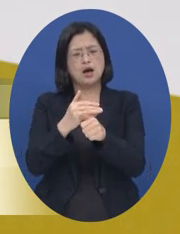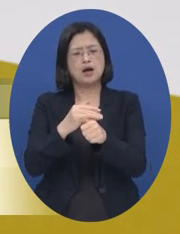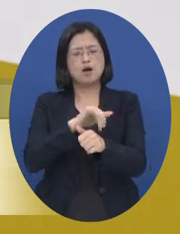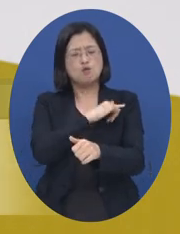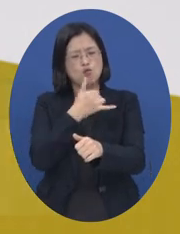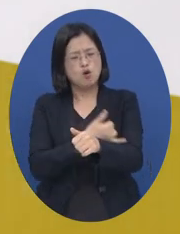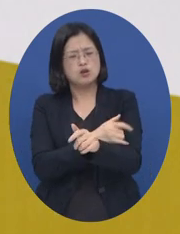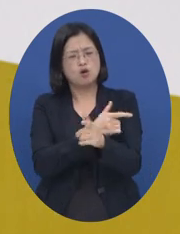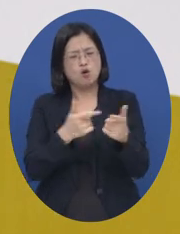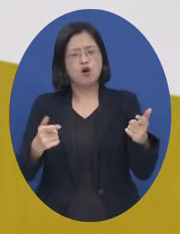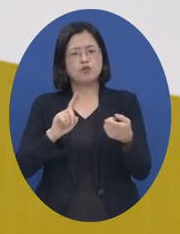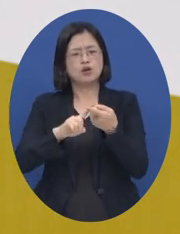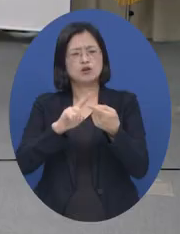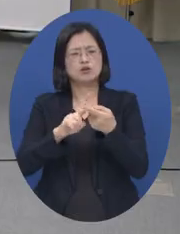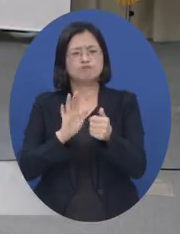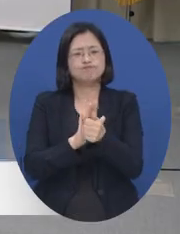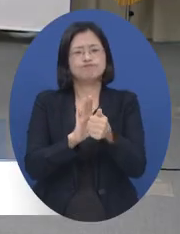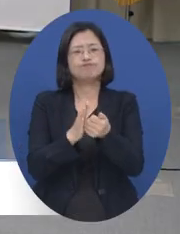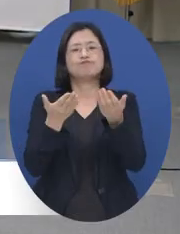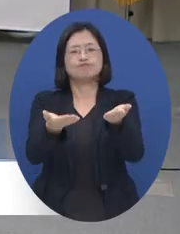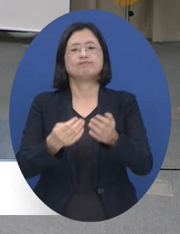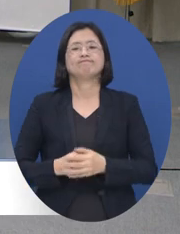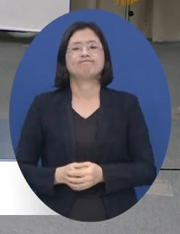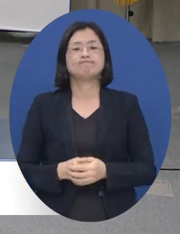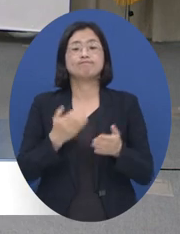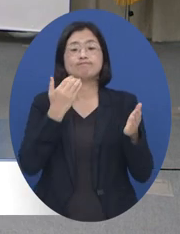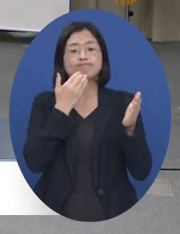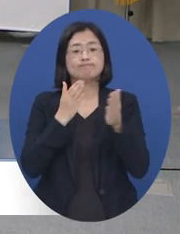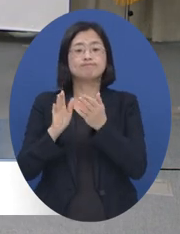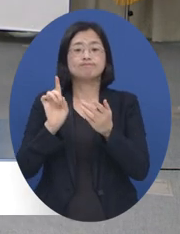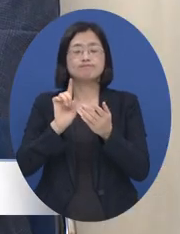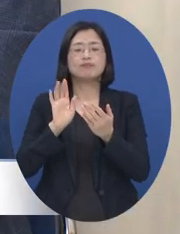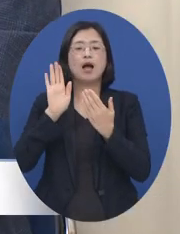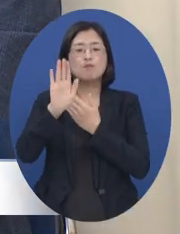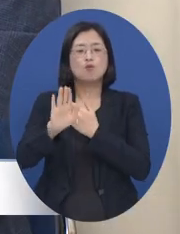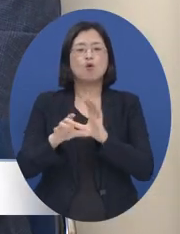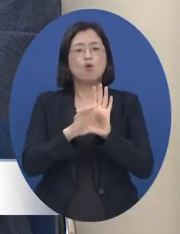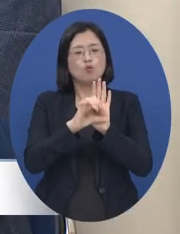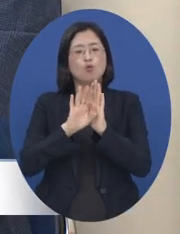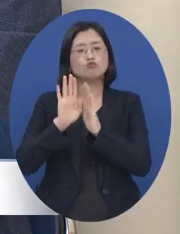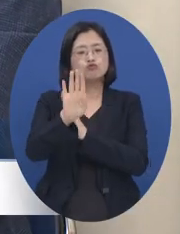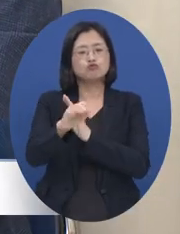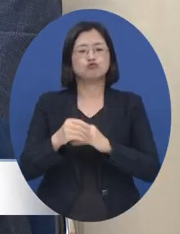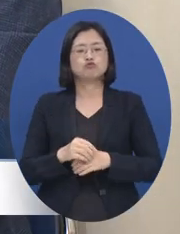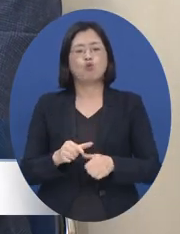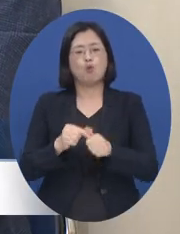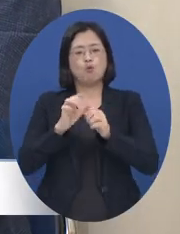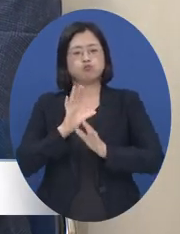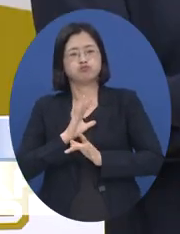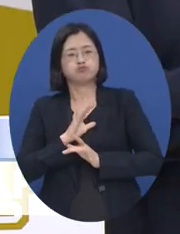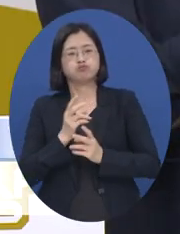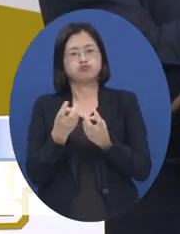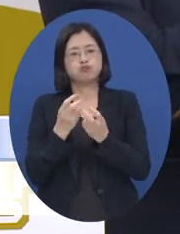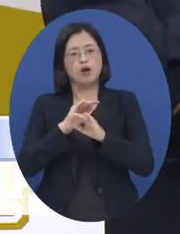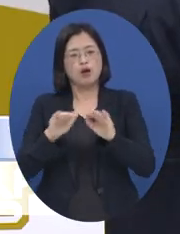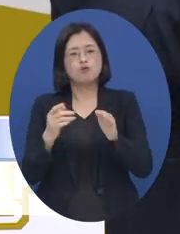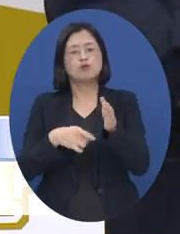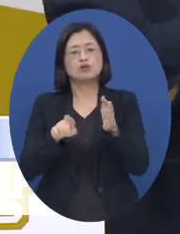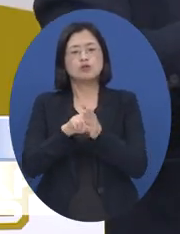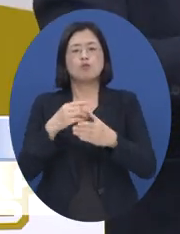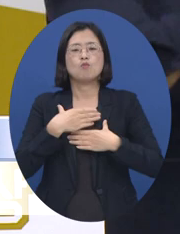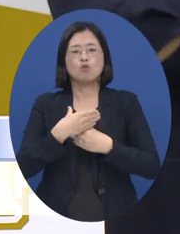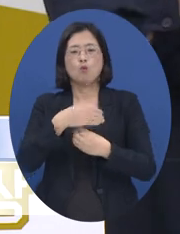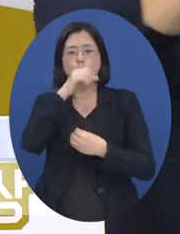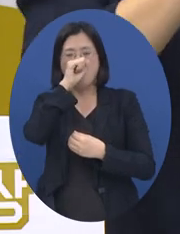상담 등을 지원하였습니다 경기도는 앞으로 코론 알고 이후 나타난 고용 불안 등을 해소하고 안전한 일터를